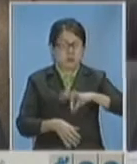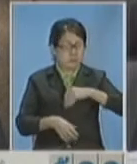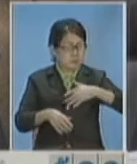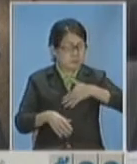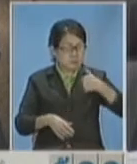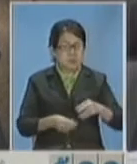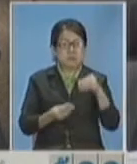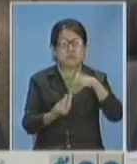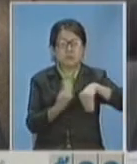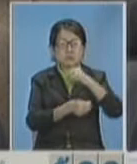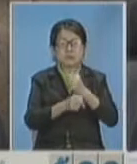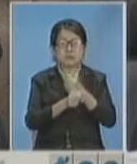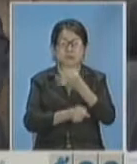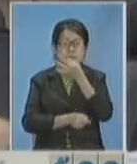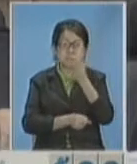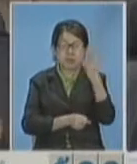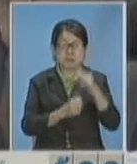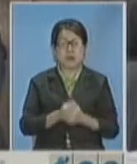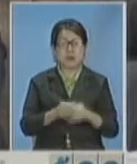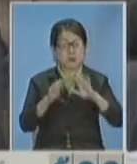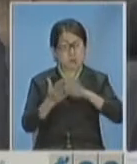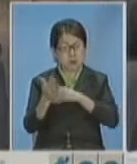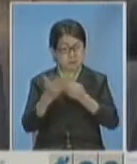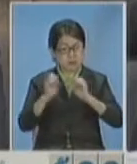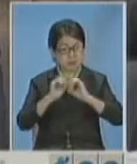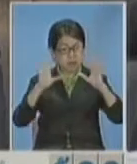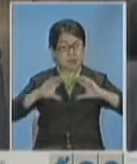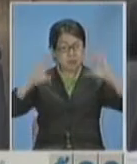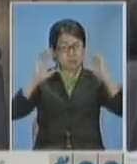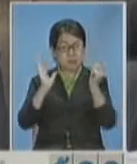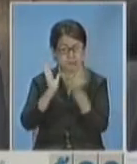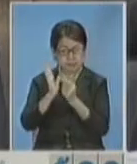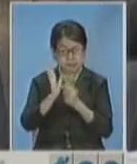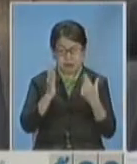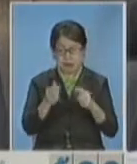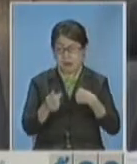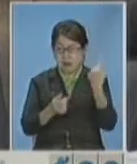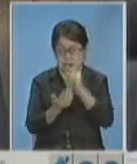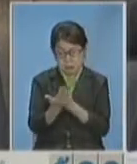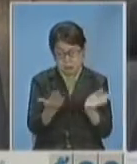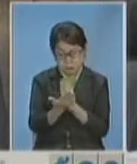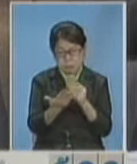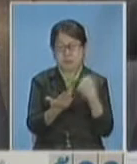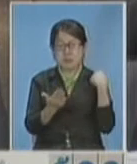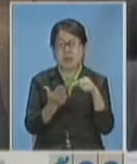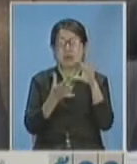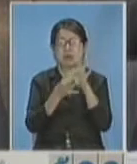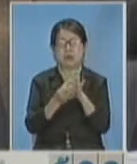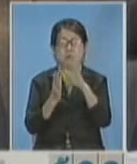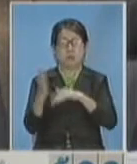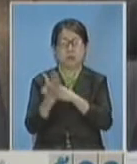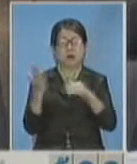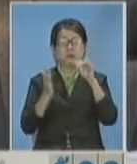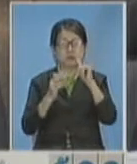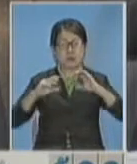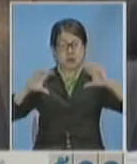เดือดร้อนนะคะแนวทางที่ชัดเจนรัฐบาลประกาศไว้ในเล่มงบประมาณค่ะถ้าใครมีเล่มงบประมาณอยู่ประกาศไว้ในยุทธศาสตร์ด้วยนะคะว่า